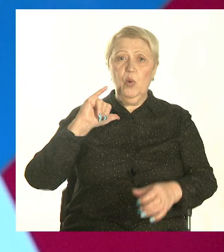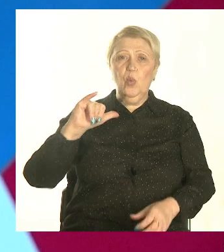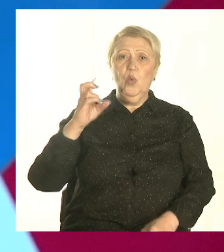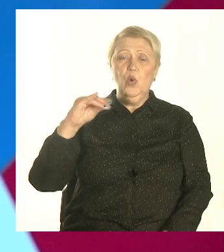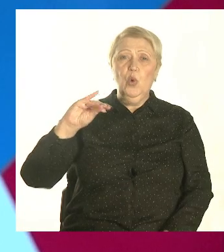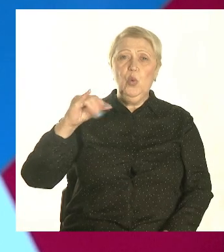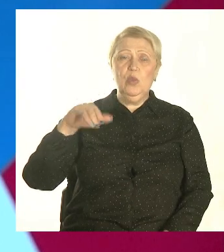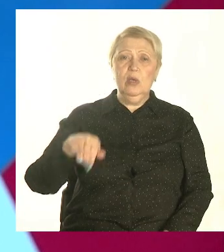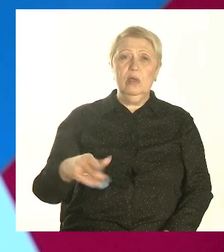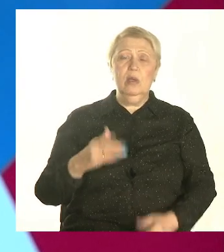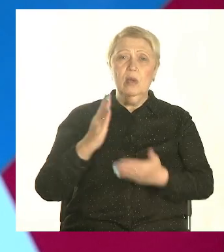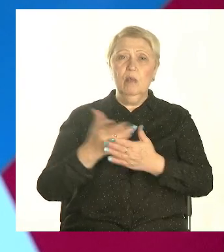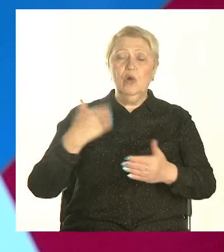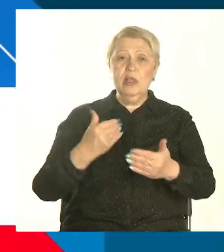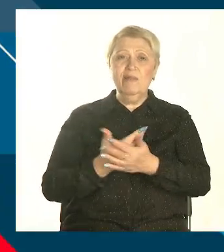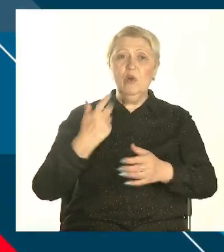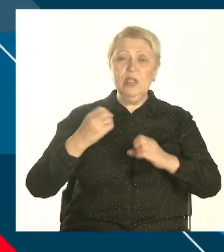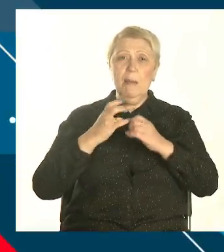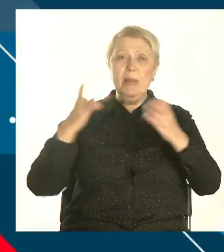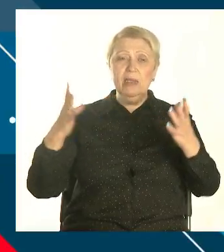поводу как раз новогодних праздников.